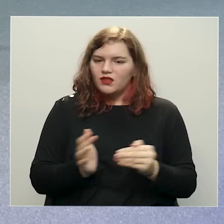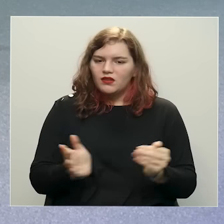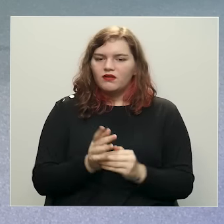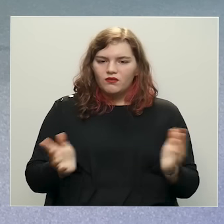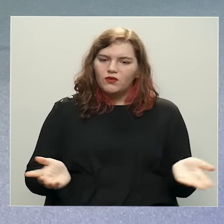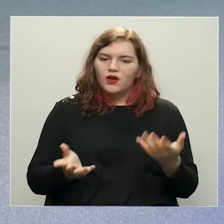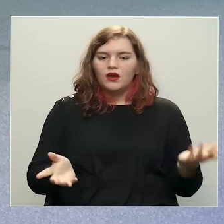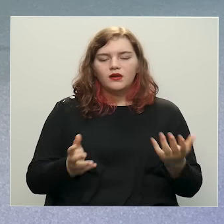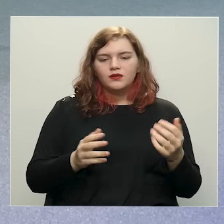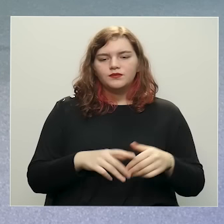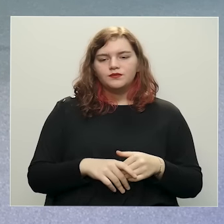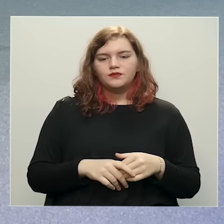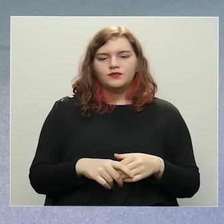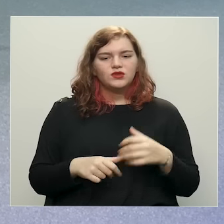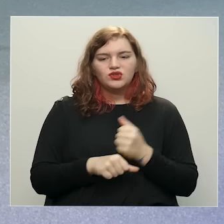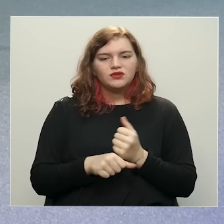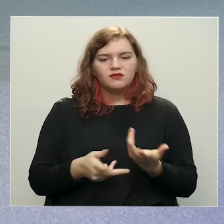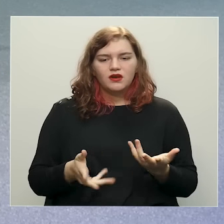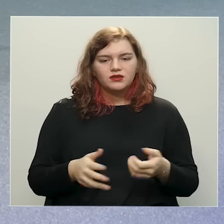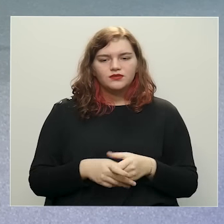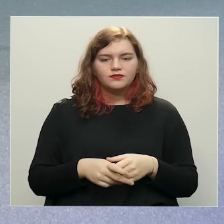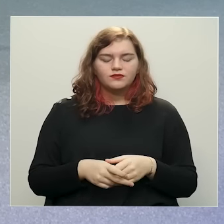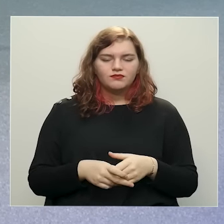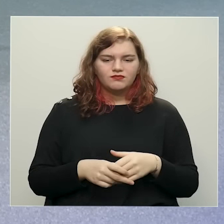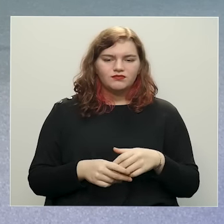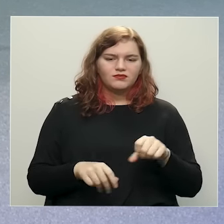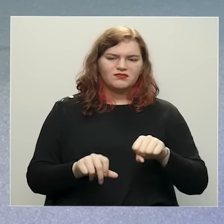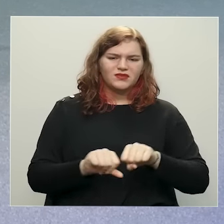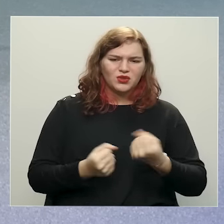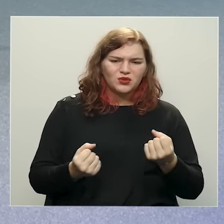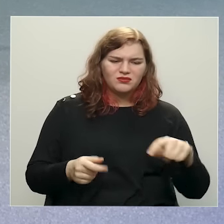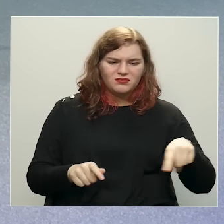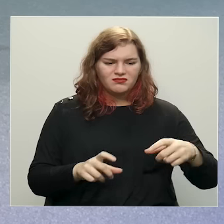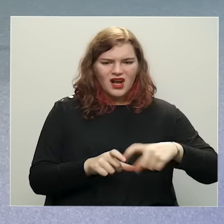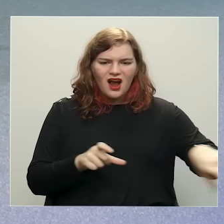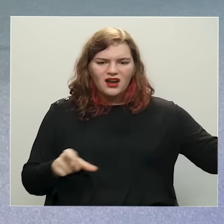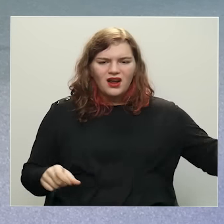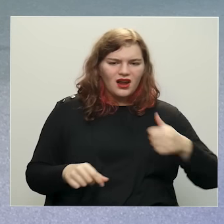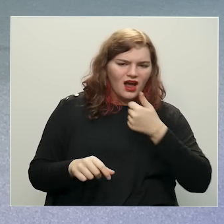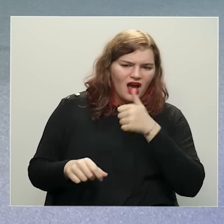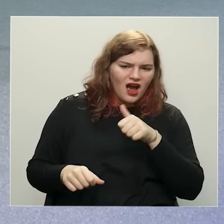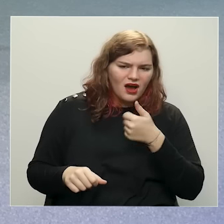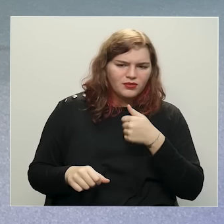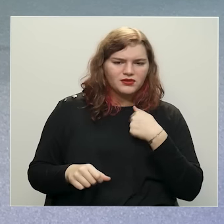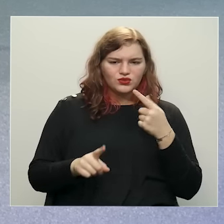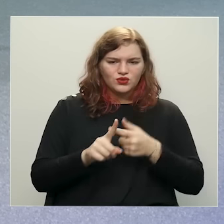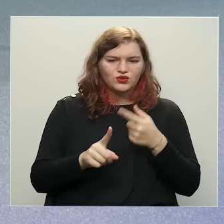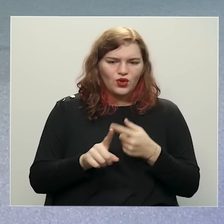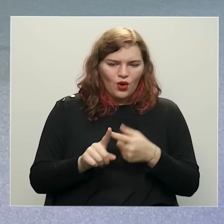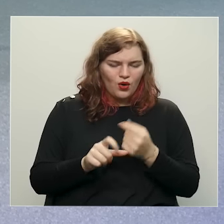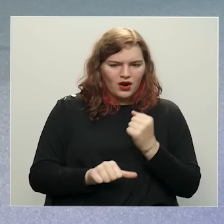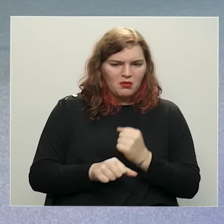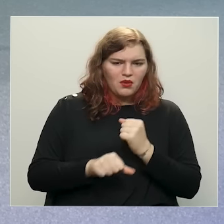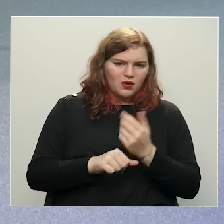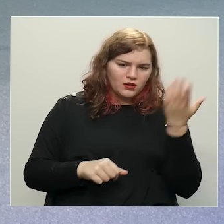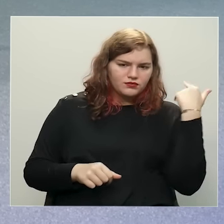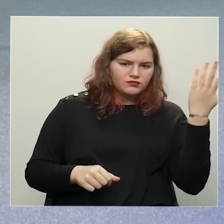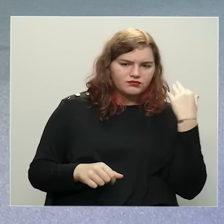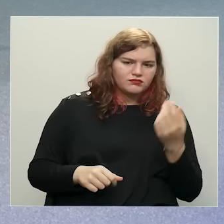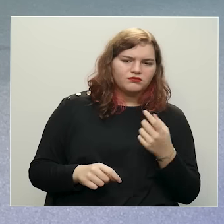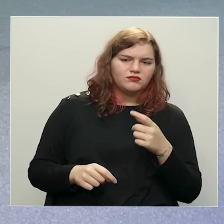No. Ce e de făcut? Păi sparte canalele, curge apă. Eu sunt sudor. Am lucrat și